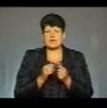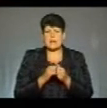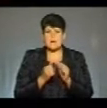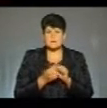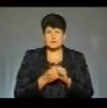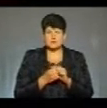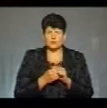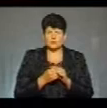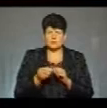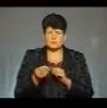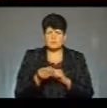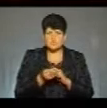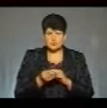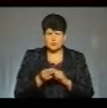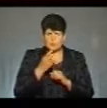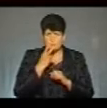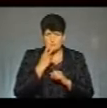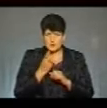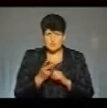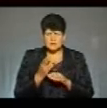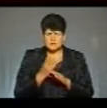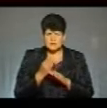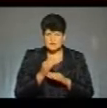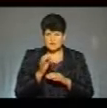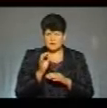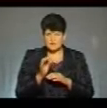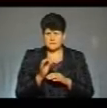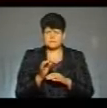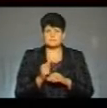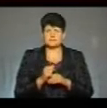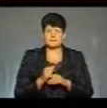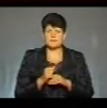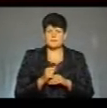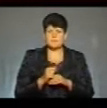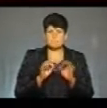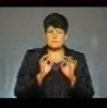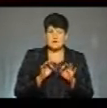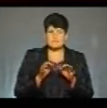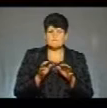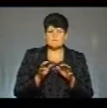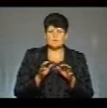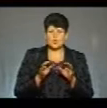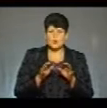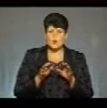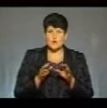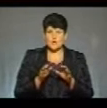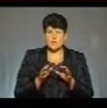скам'янілість у пісочку. Ось показується частинка. Якщо ми гарно розгортаємо